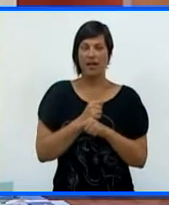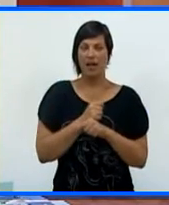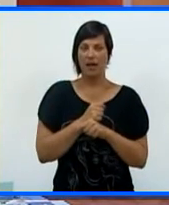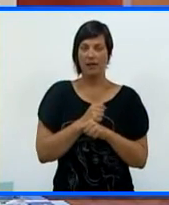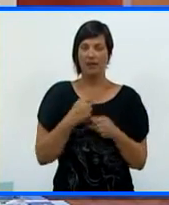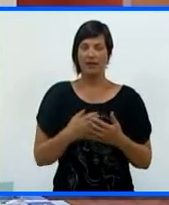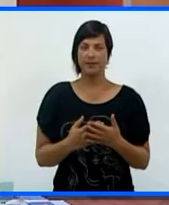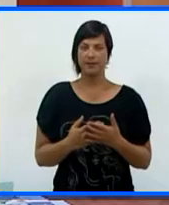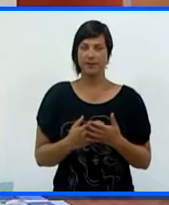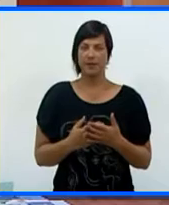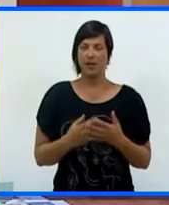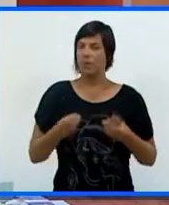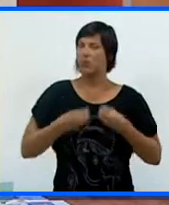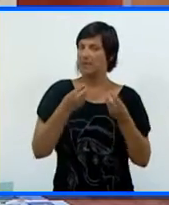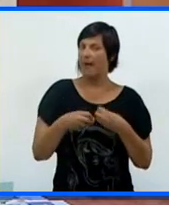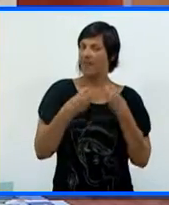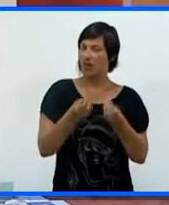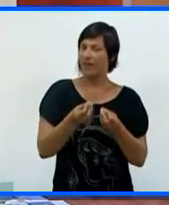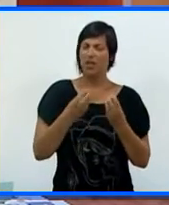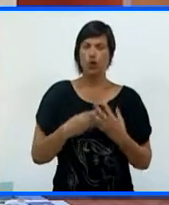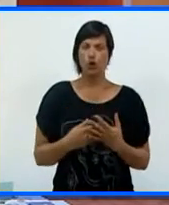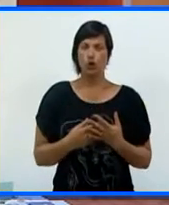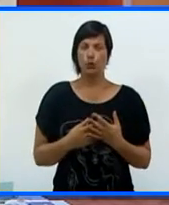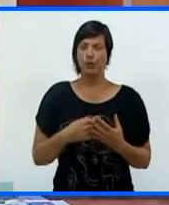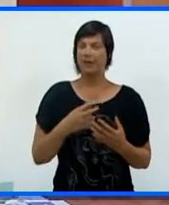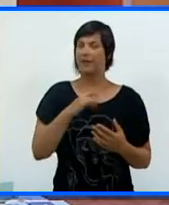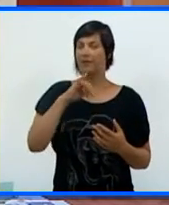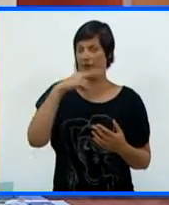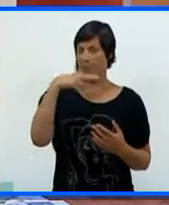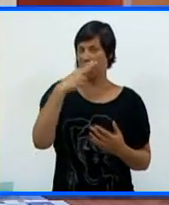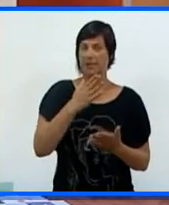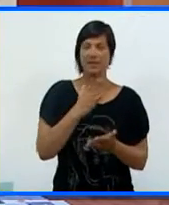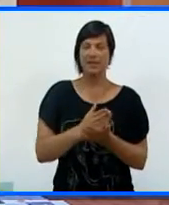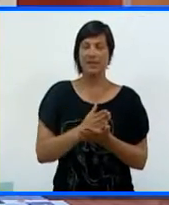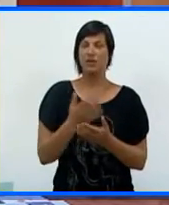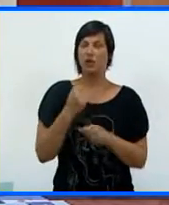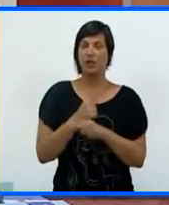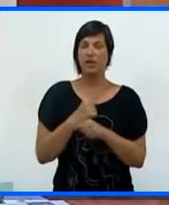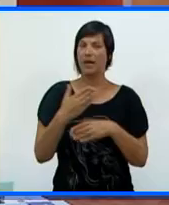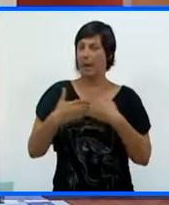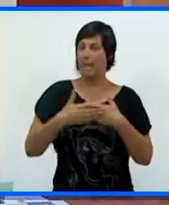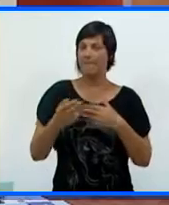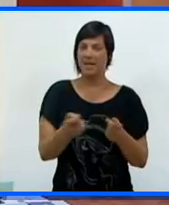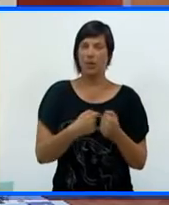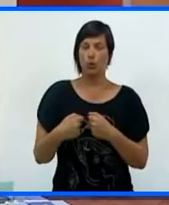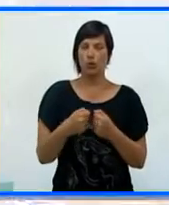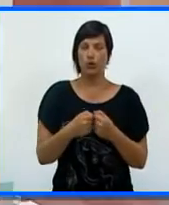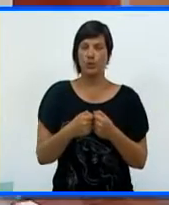radnik u savjetovalištu, informacijskom centru koji djeluje pri